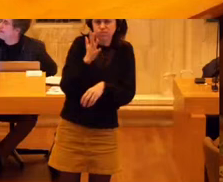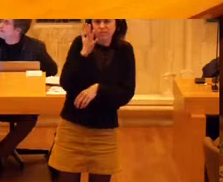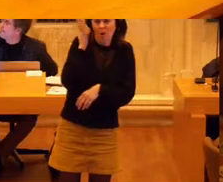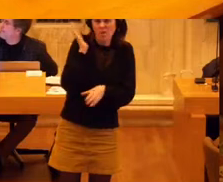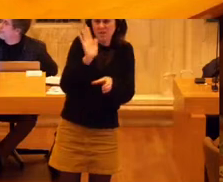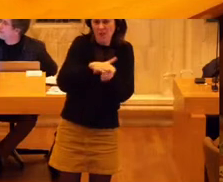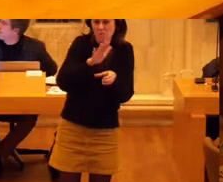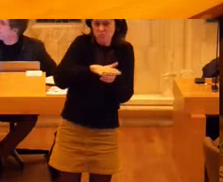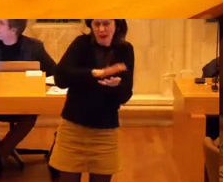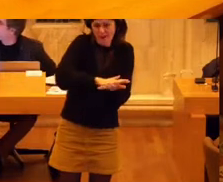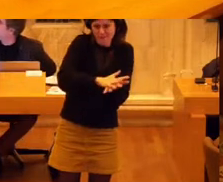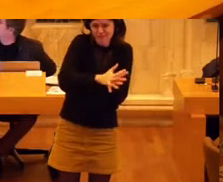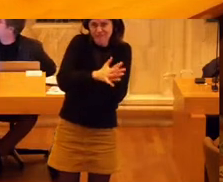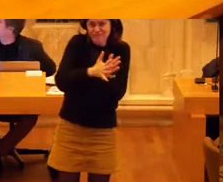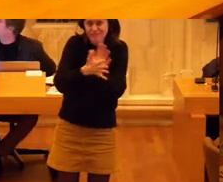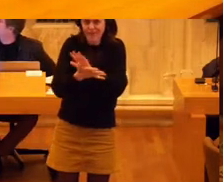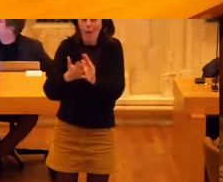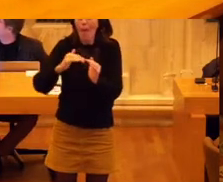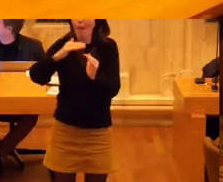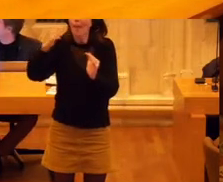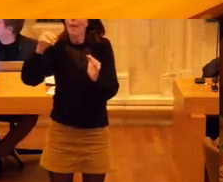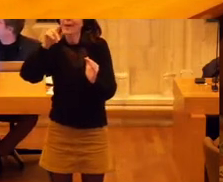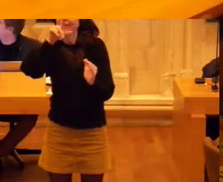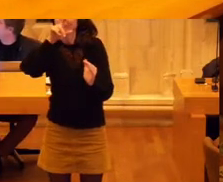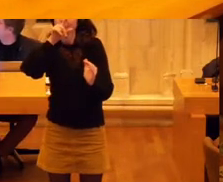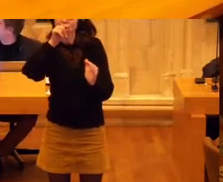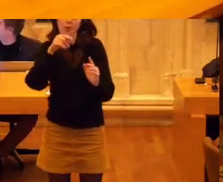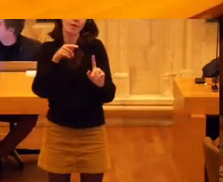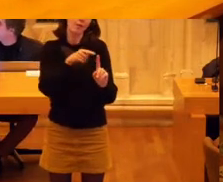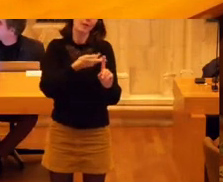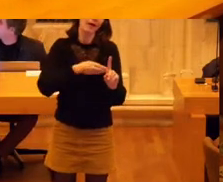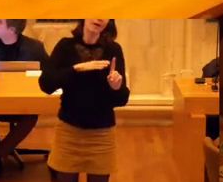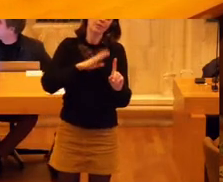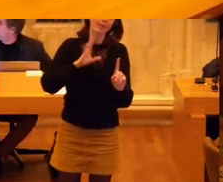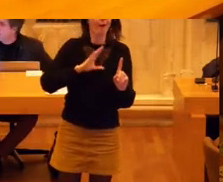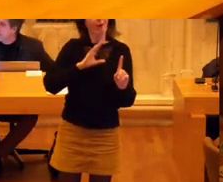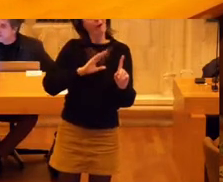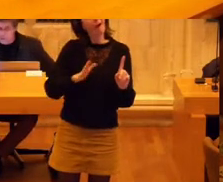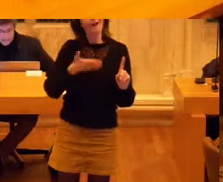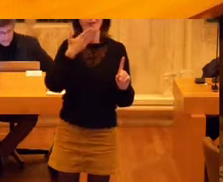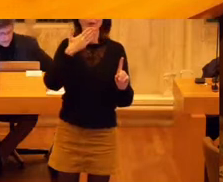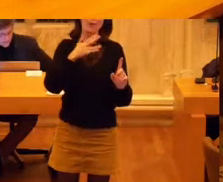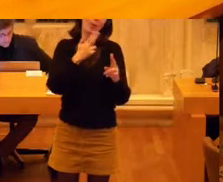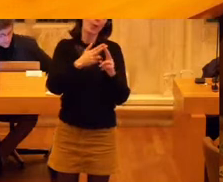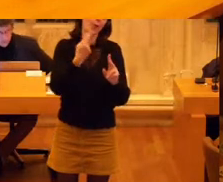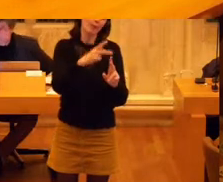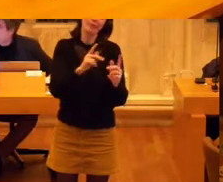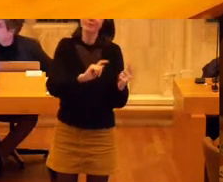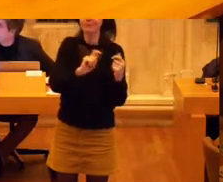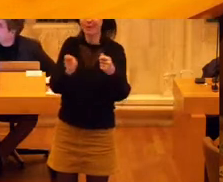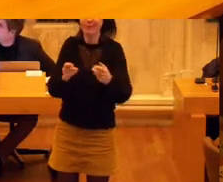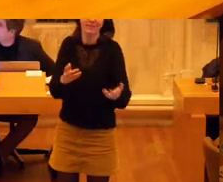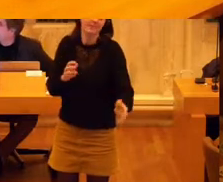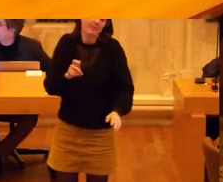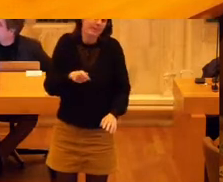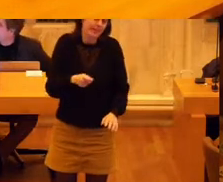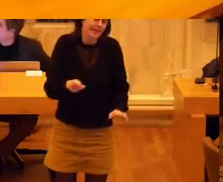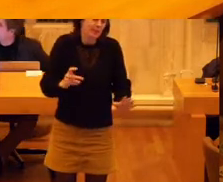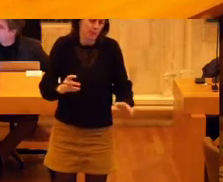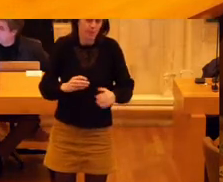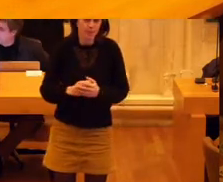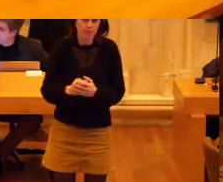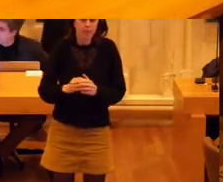qui permettra peut-être d'ailleurs d'accueillir une future collection juste à côté. Donc tant mieux. Non, c'est juste. Alors,